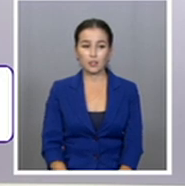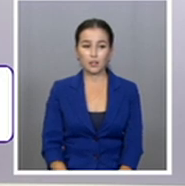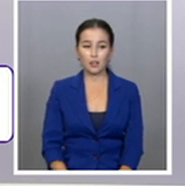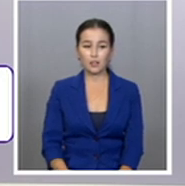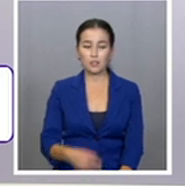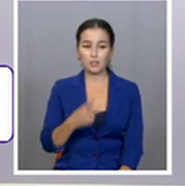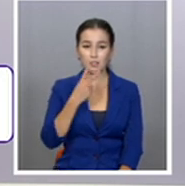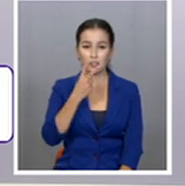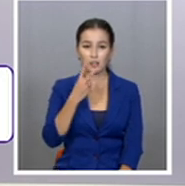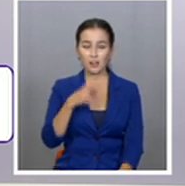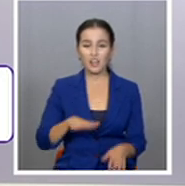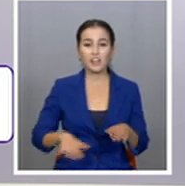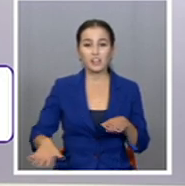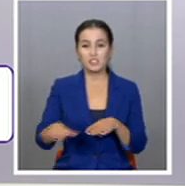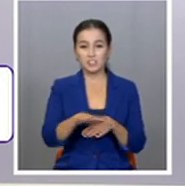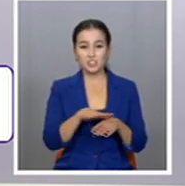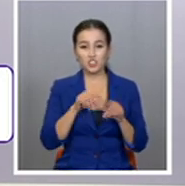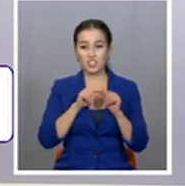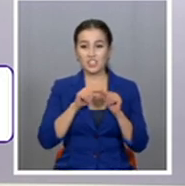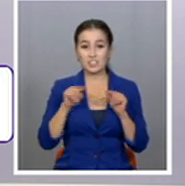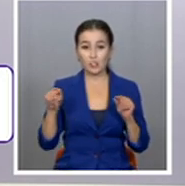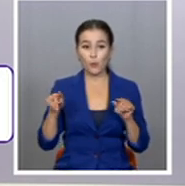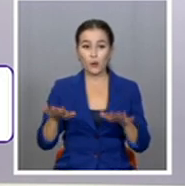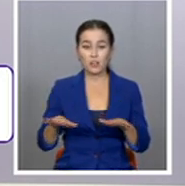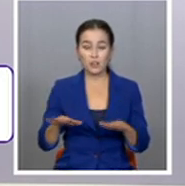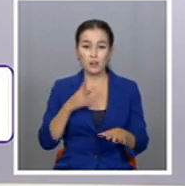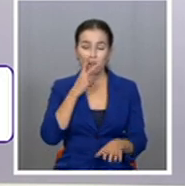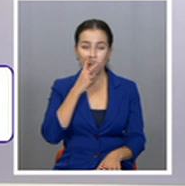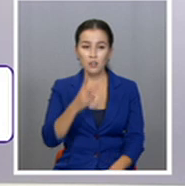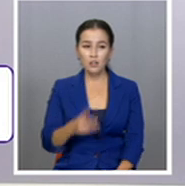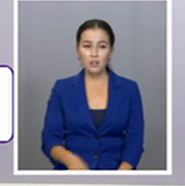Енді кеңістіктегі жазықтықтардың орналасуын